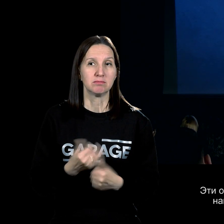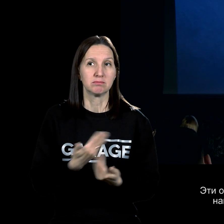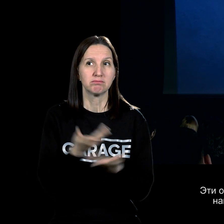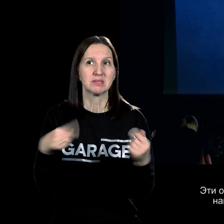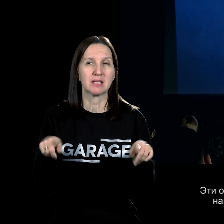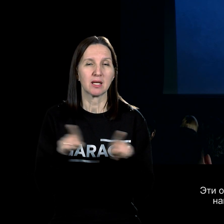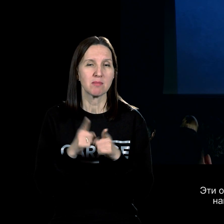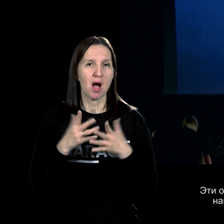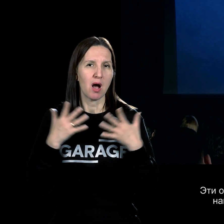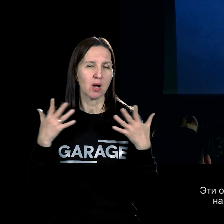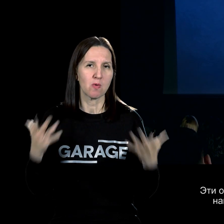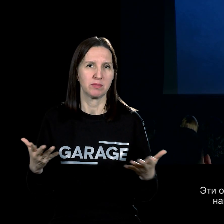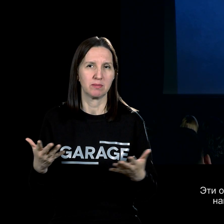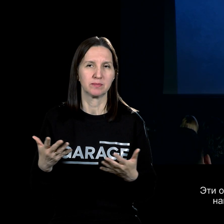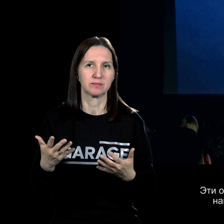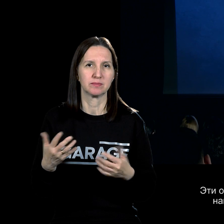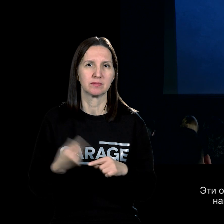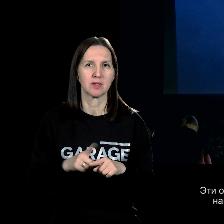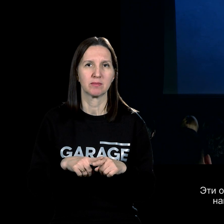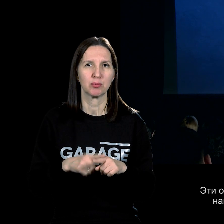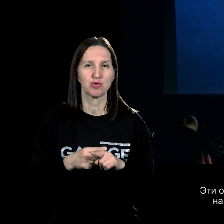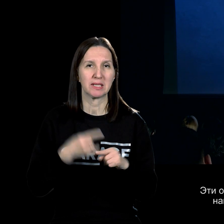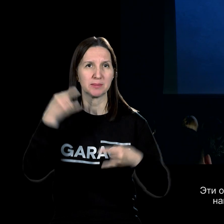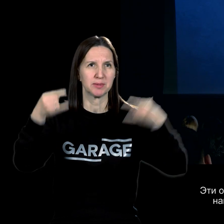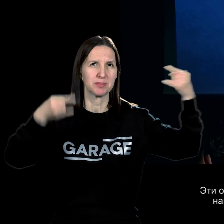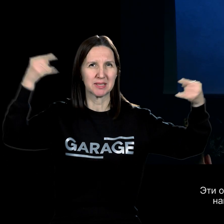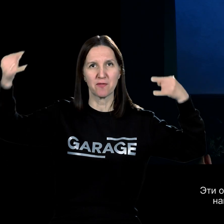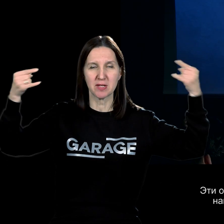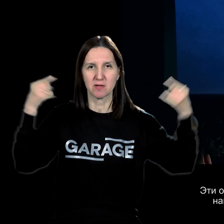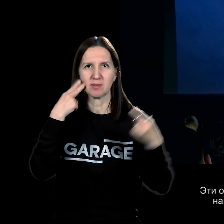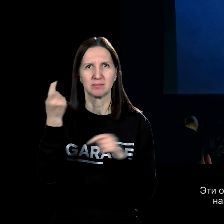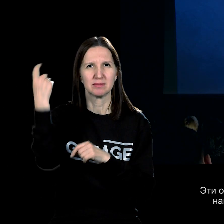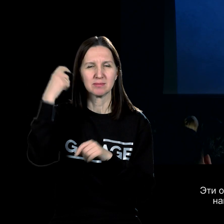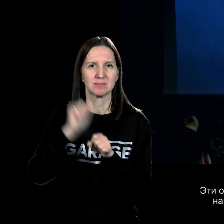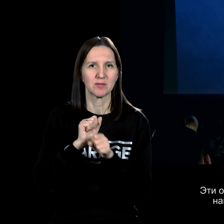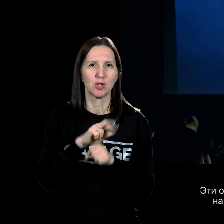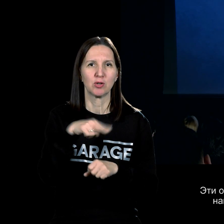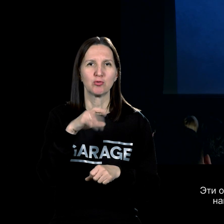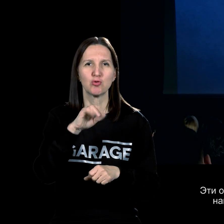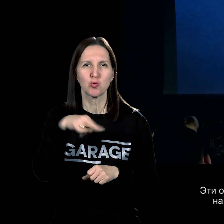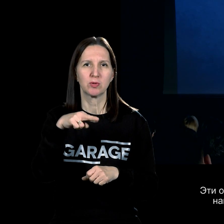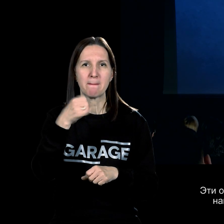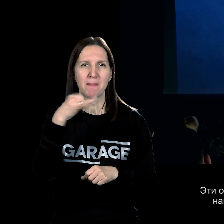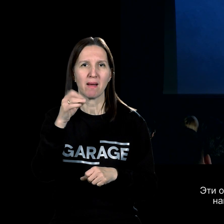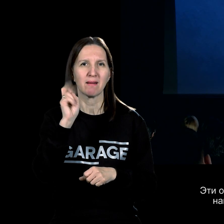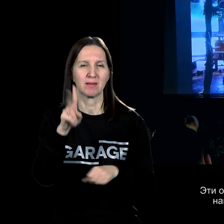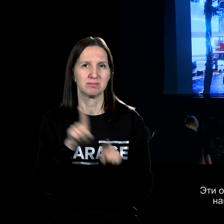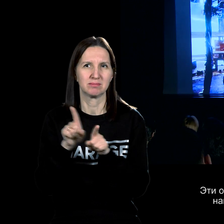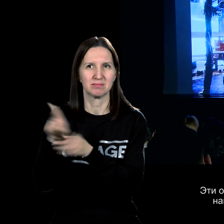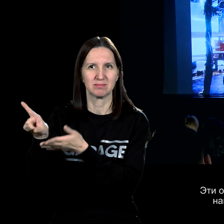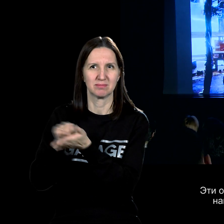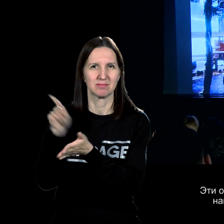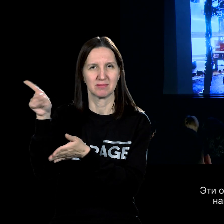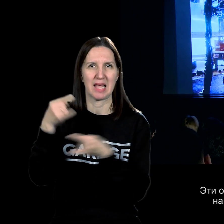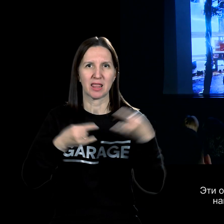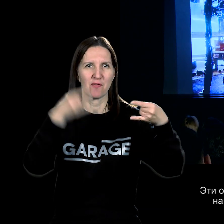с этим самым, как бы, огромными этими гроздьями телевизоров, которые, естественно, напоминают инсталляции нам Джон Пайка, да, которая, кстати, заимствована